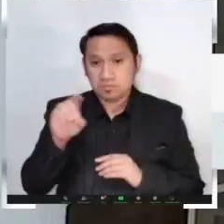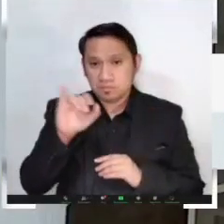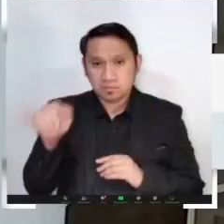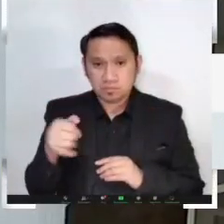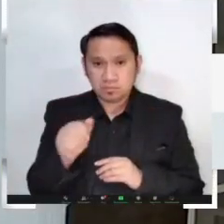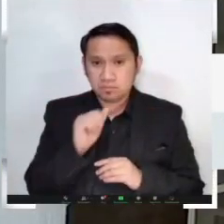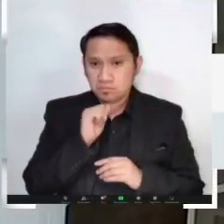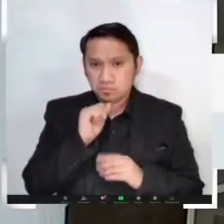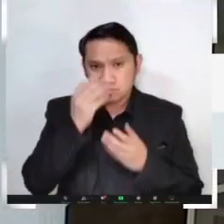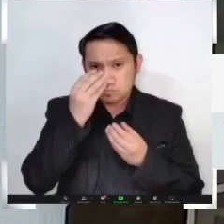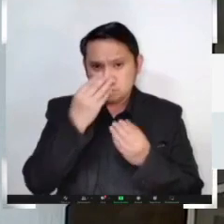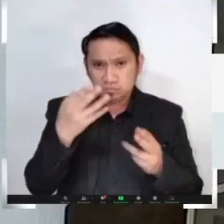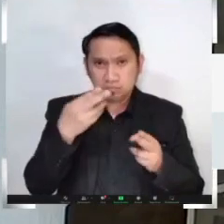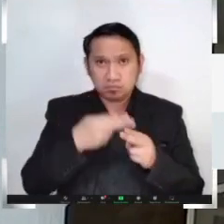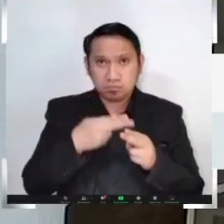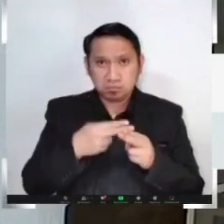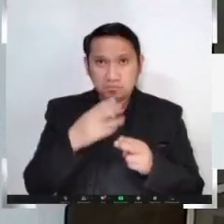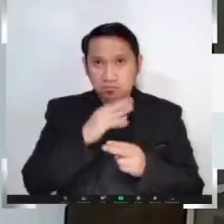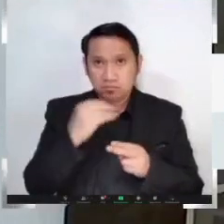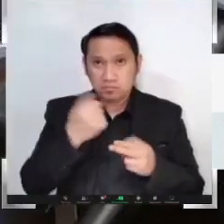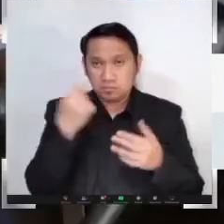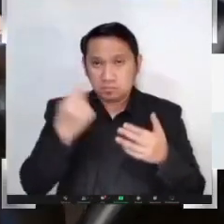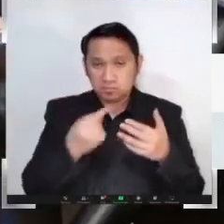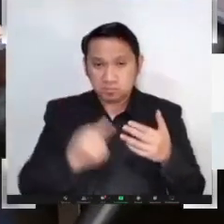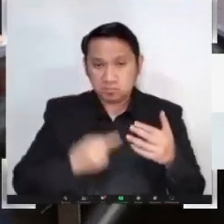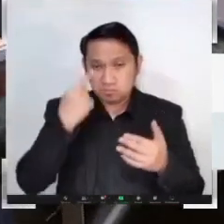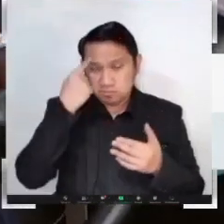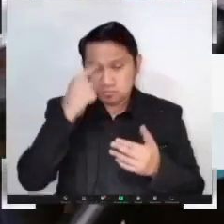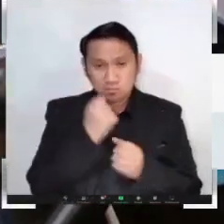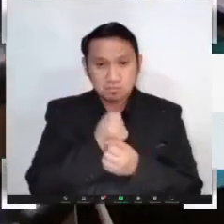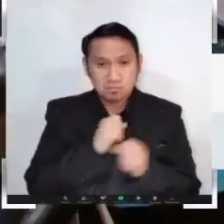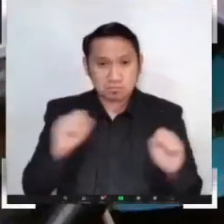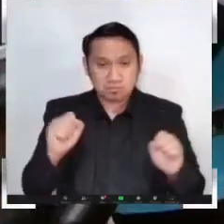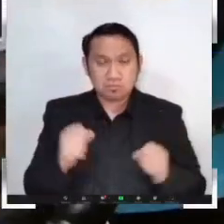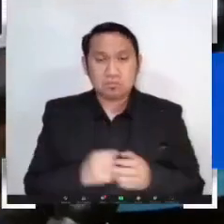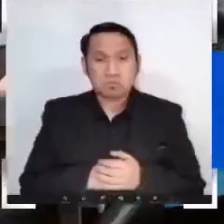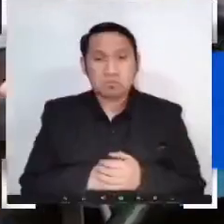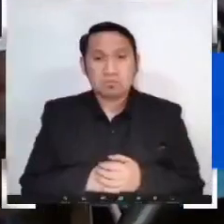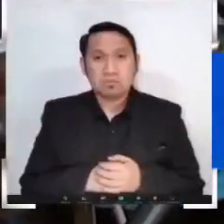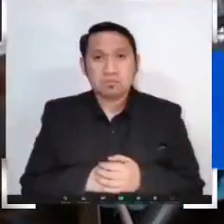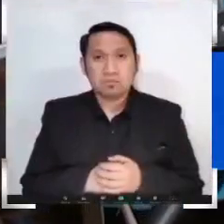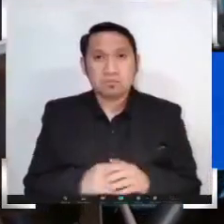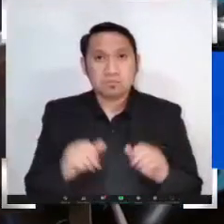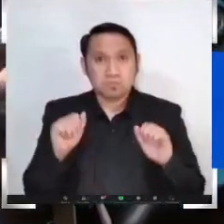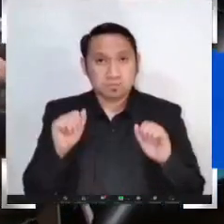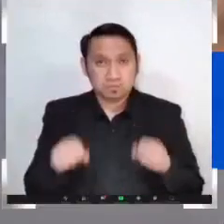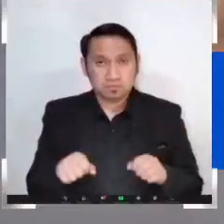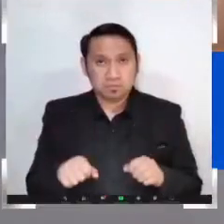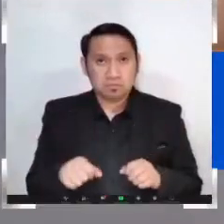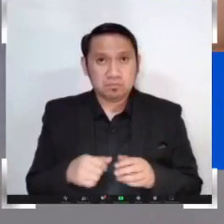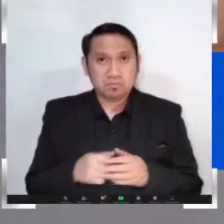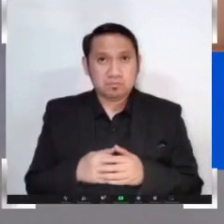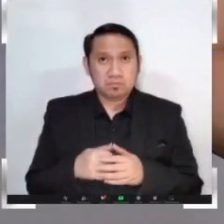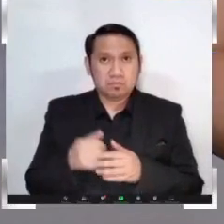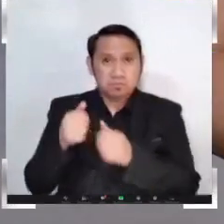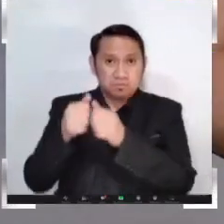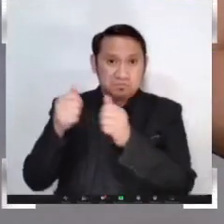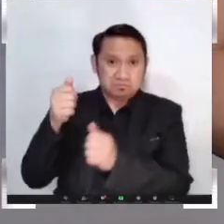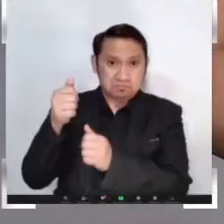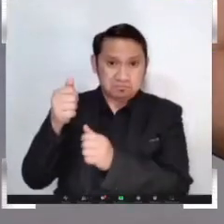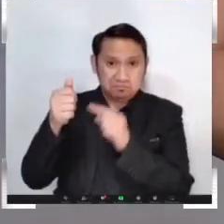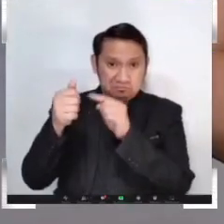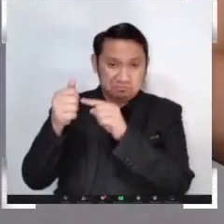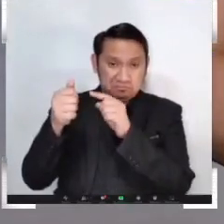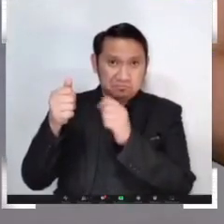pangalan at ibang detalye para raw sa kaligtasan nito. It may be possible, the middleman on top of the middleman. Ayon mismo kay PNP